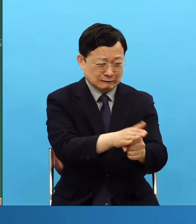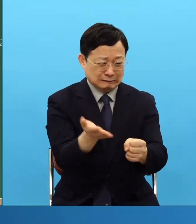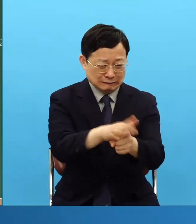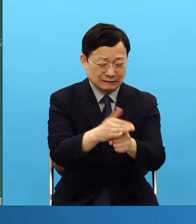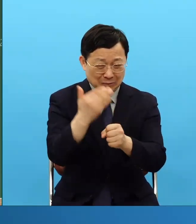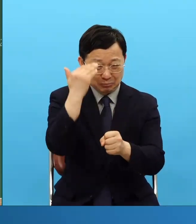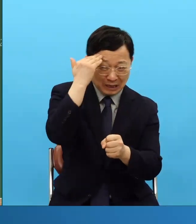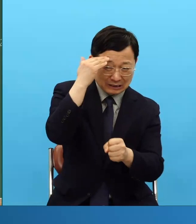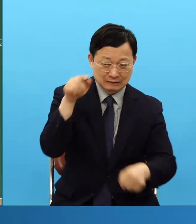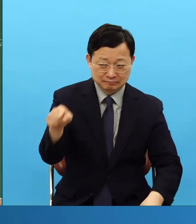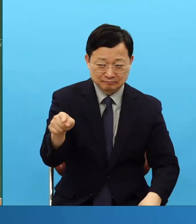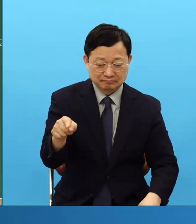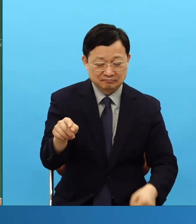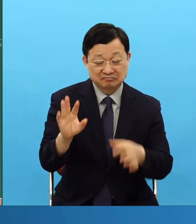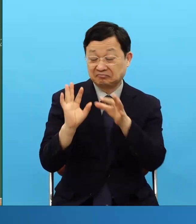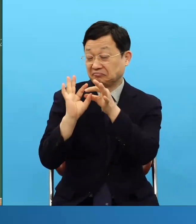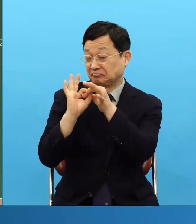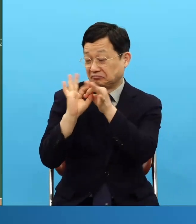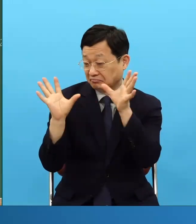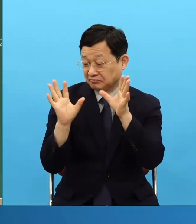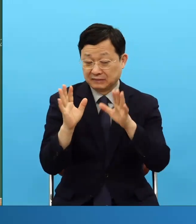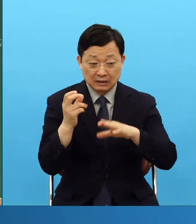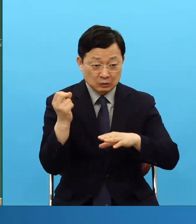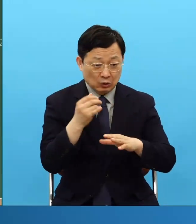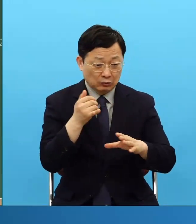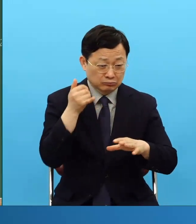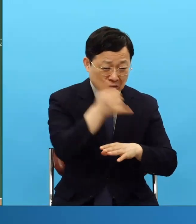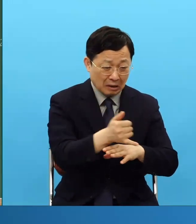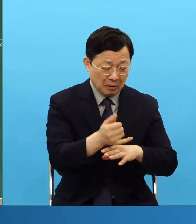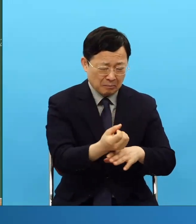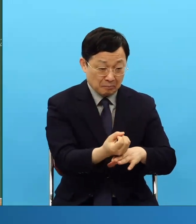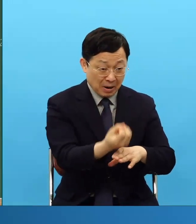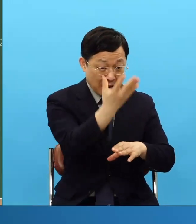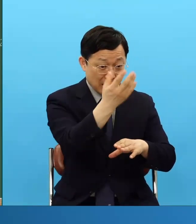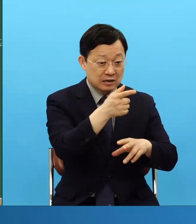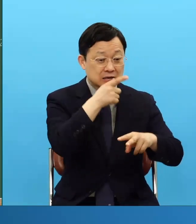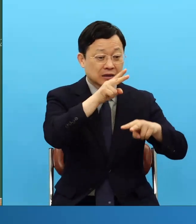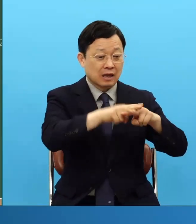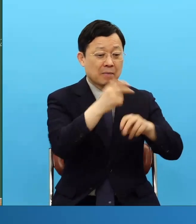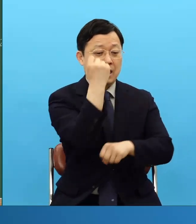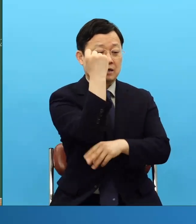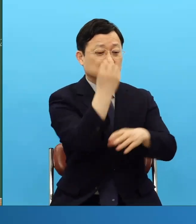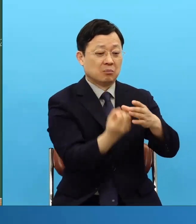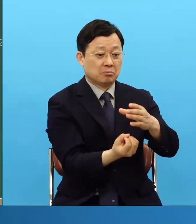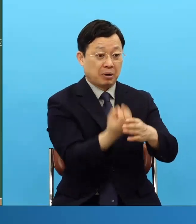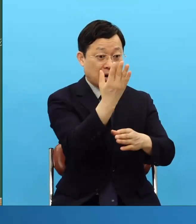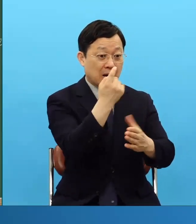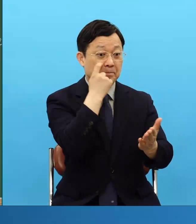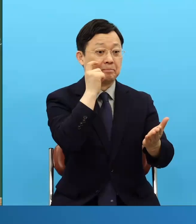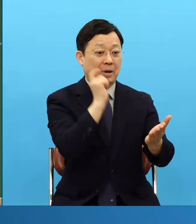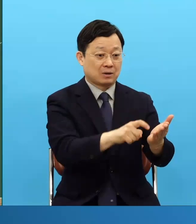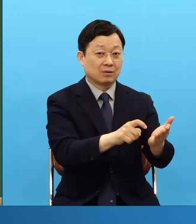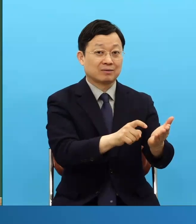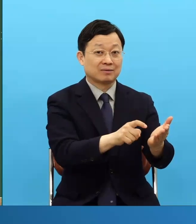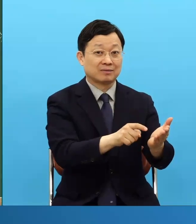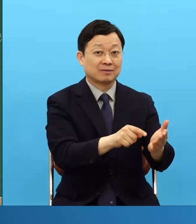얻게 만들어요. And so those people who were jealous, and they 그렇죠. stopped up all the wells, and yet he gained the fountainhead. 그러고 다른 사람 계속